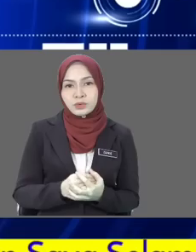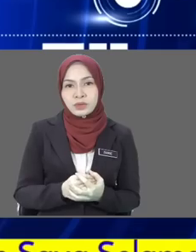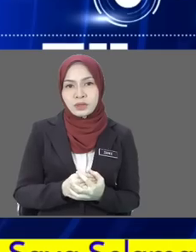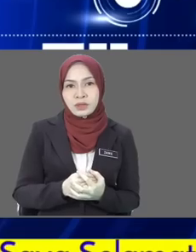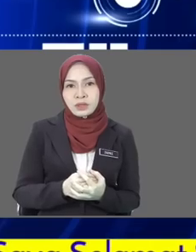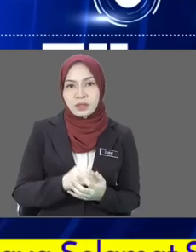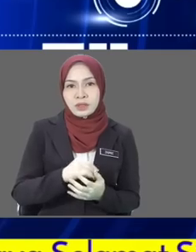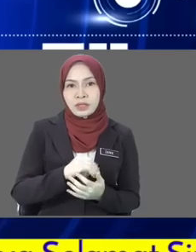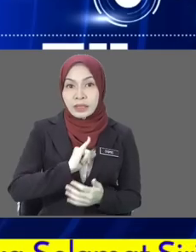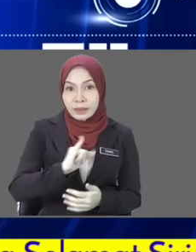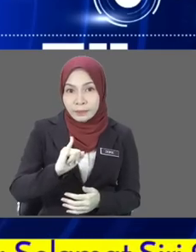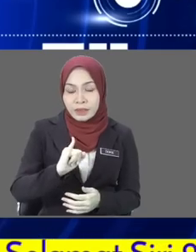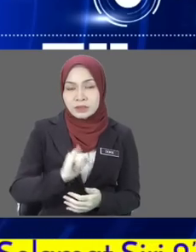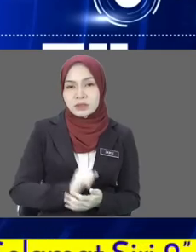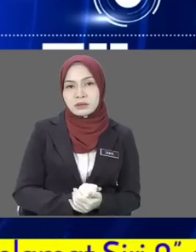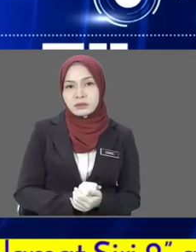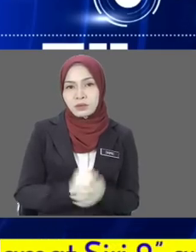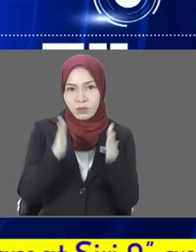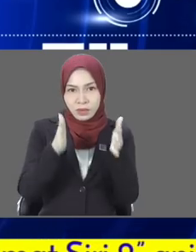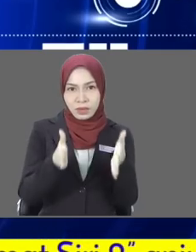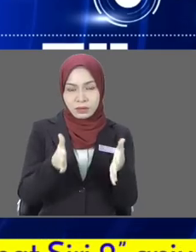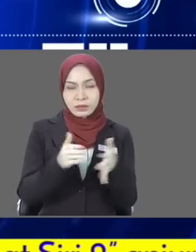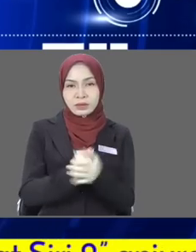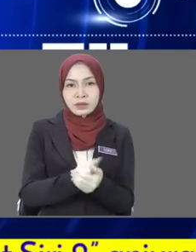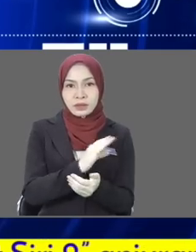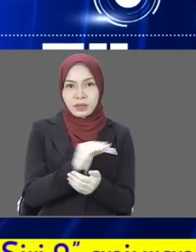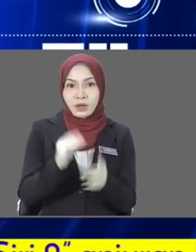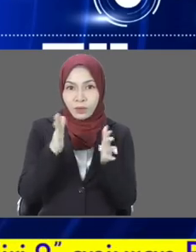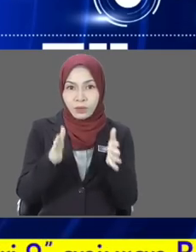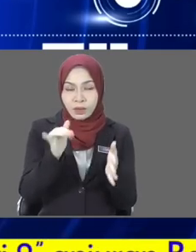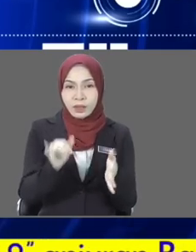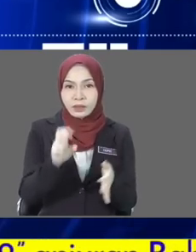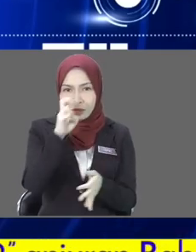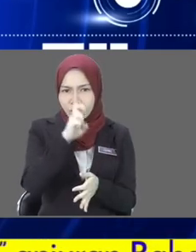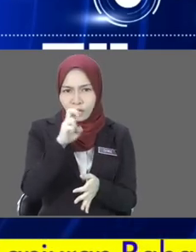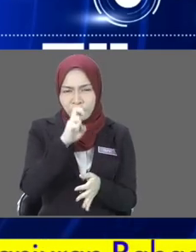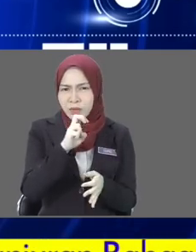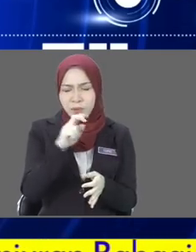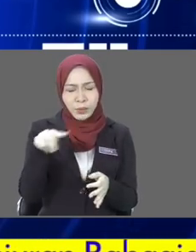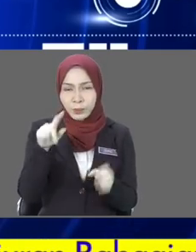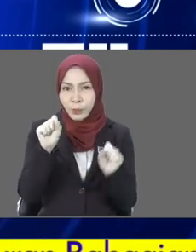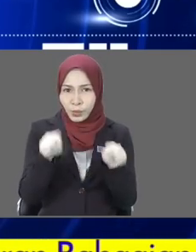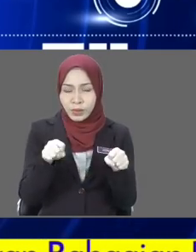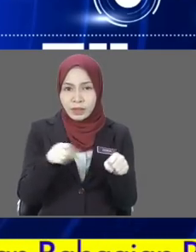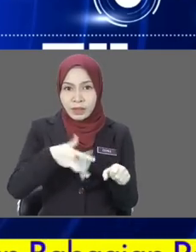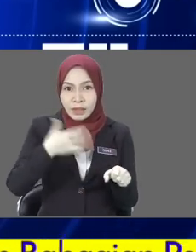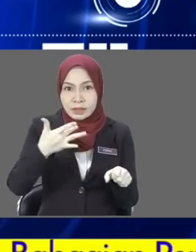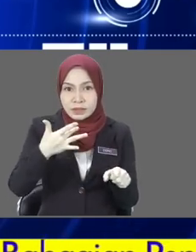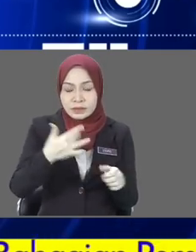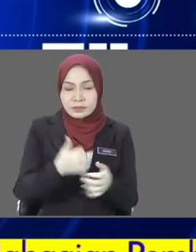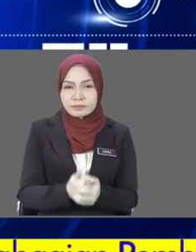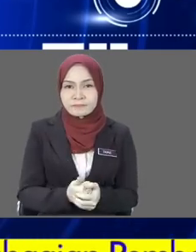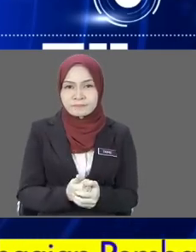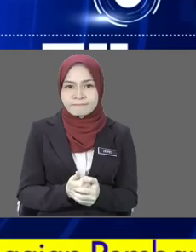malah menyebabkan seseorang yang waras akan mudah merasa tersinggung terhina dana ataupun terukut